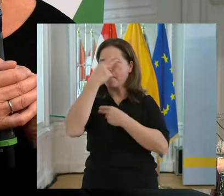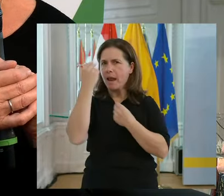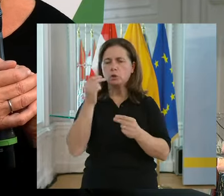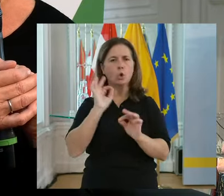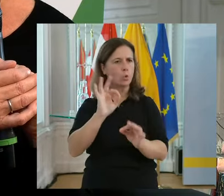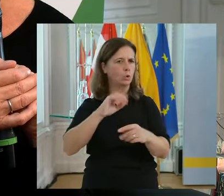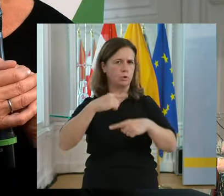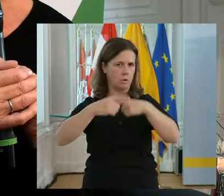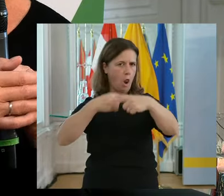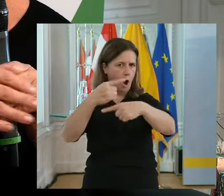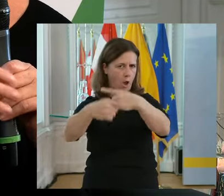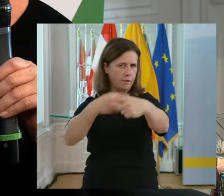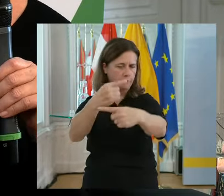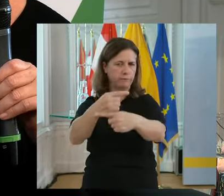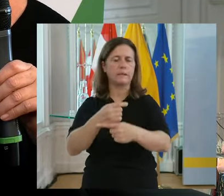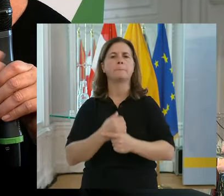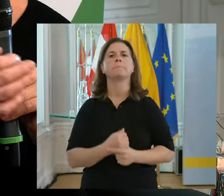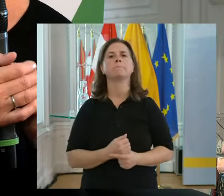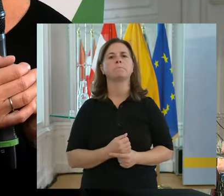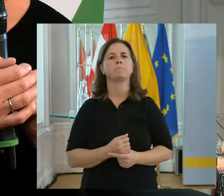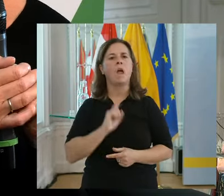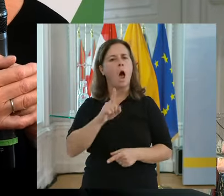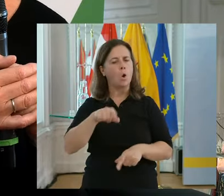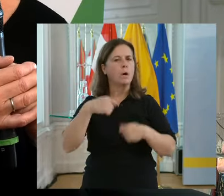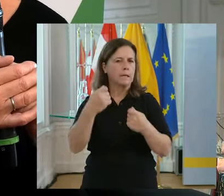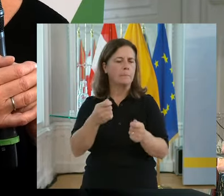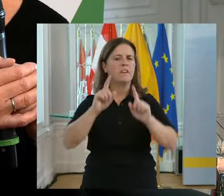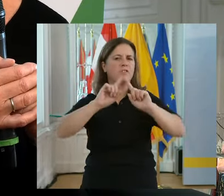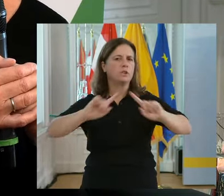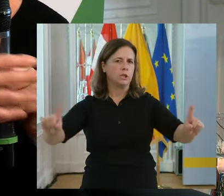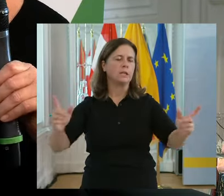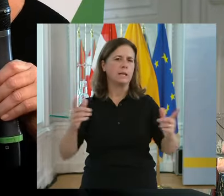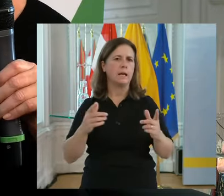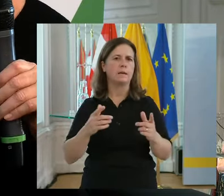gut funktioniert. Ja. Auch dazu gibt es unterschiedliche